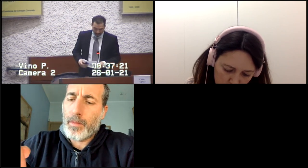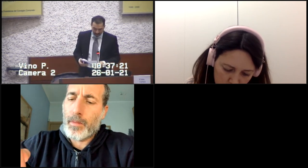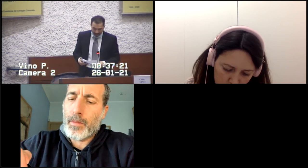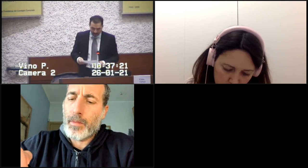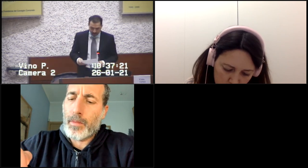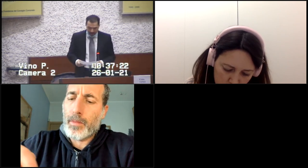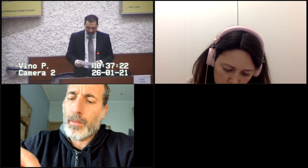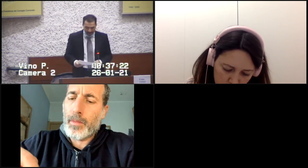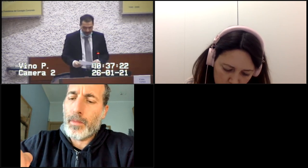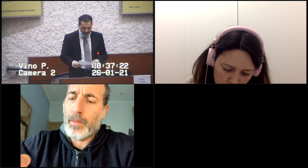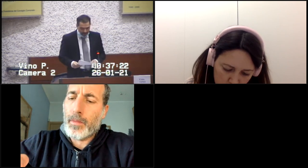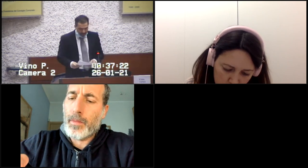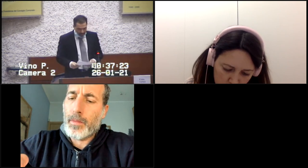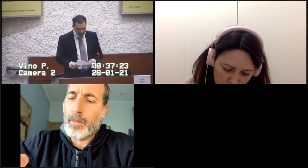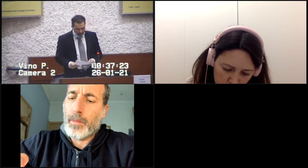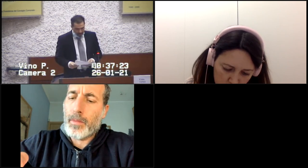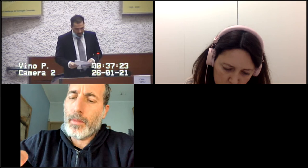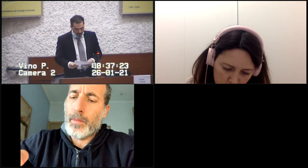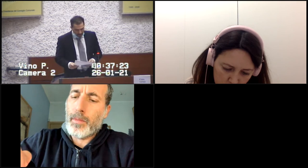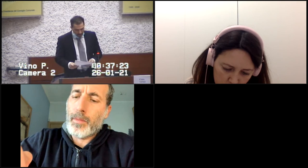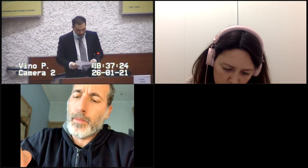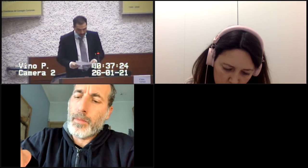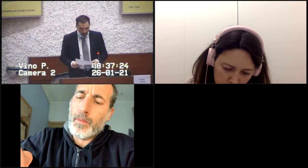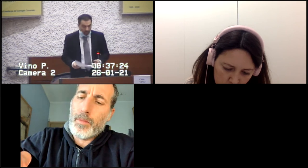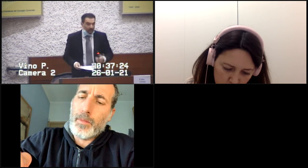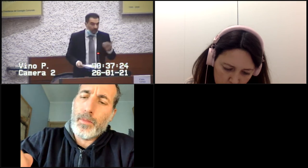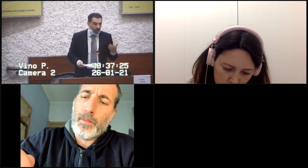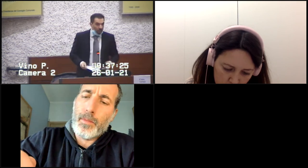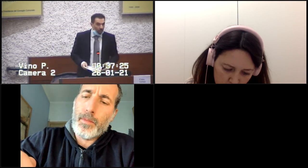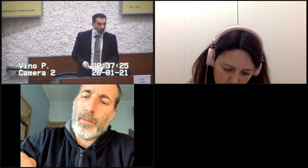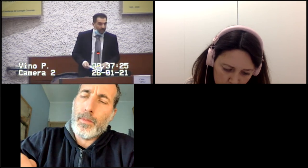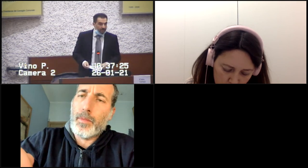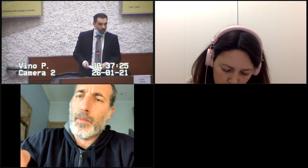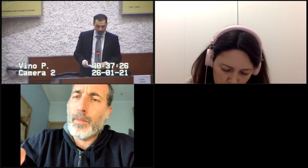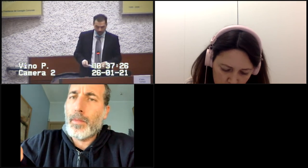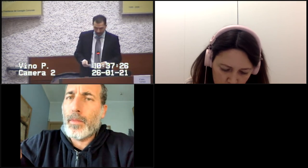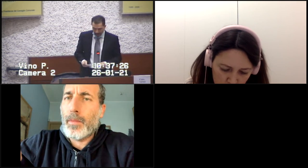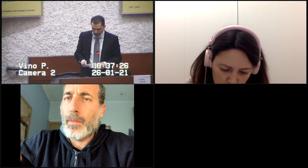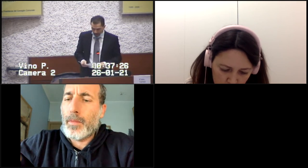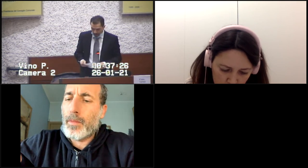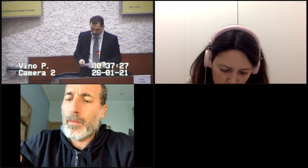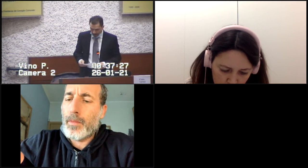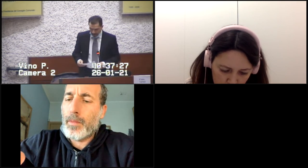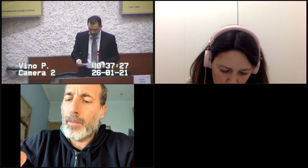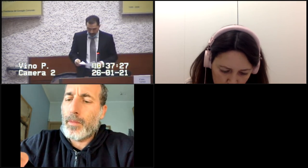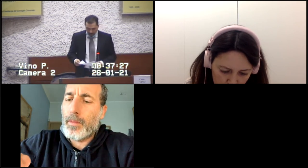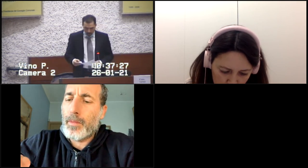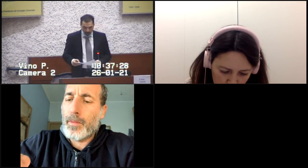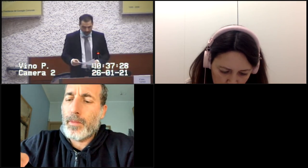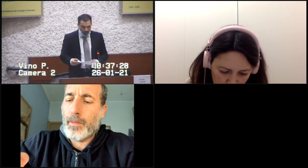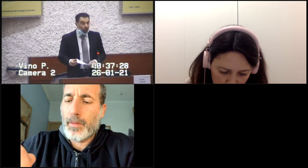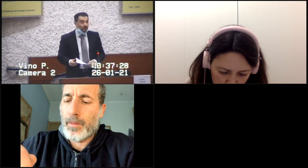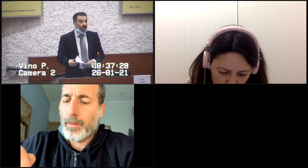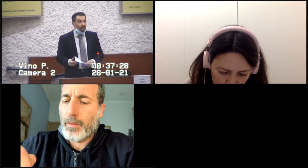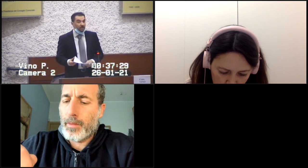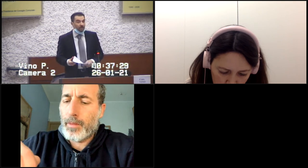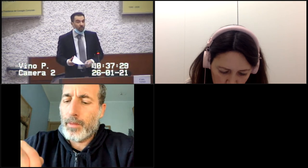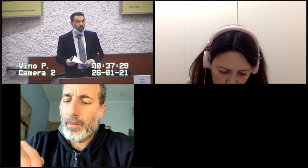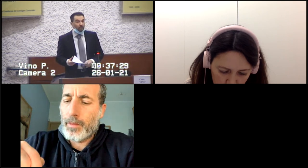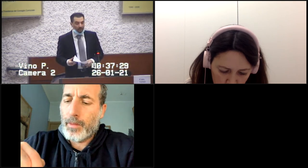nella metà degli anni Ottanta ha collaborato con l'allora assessorato allo sport come